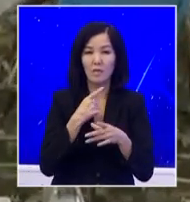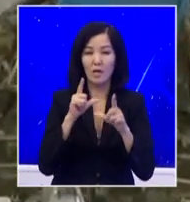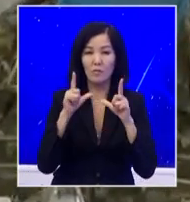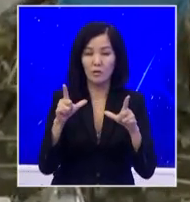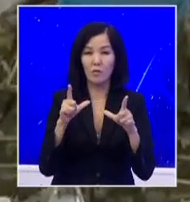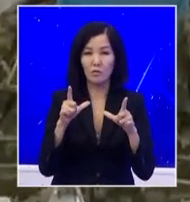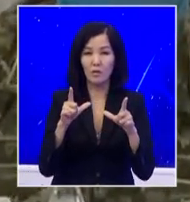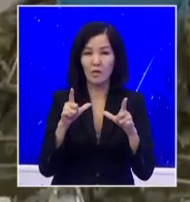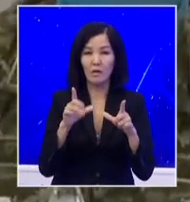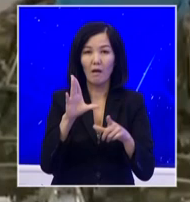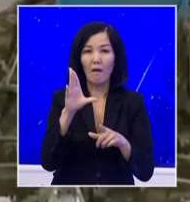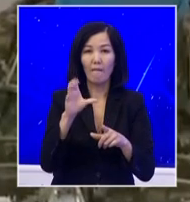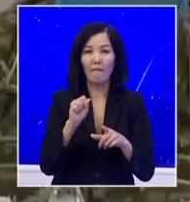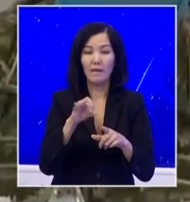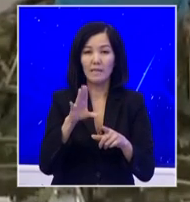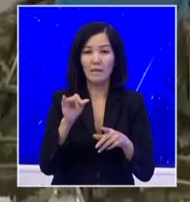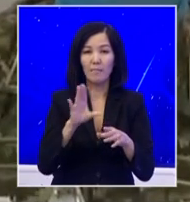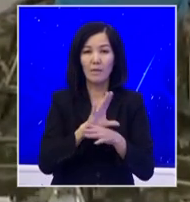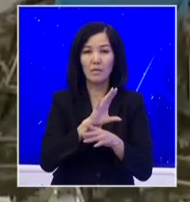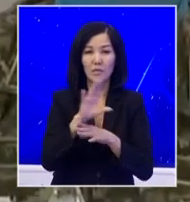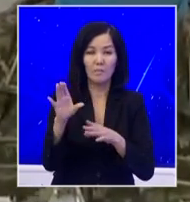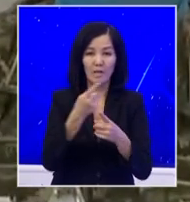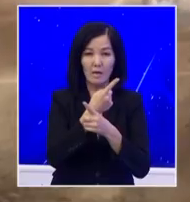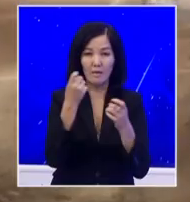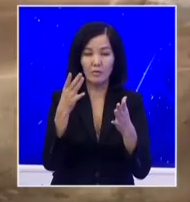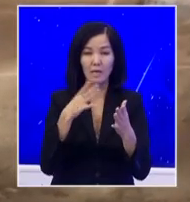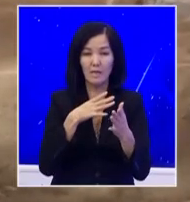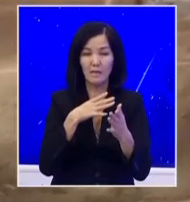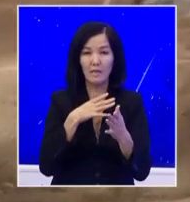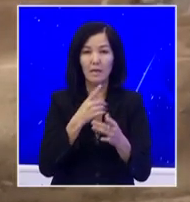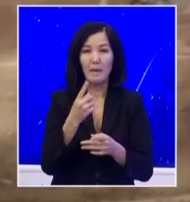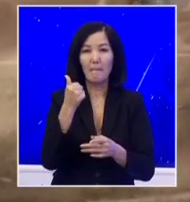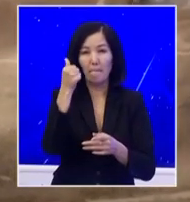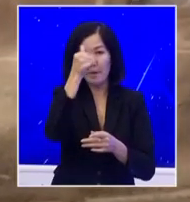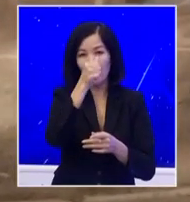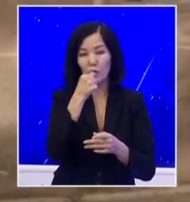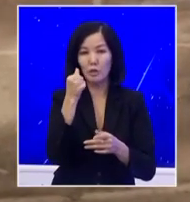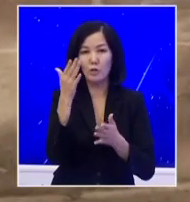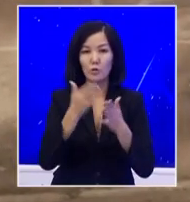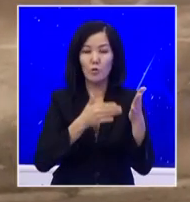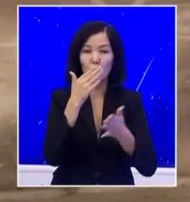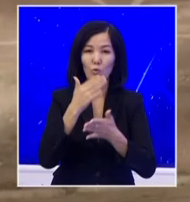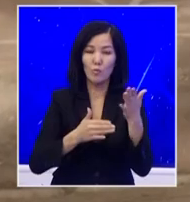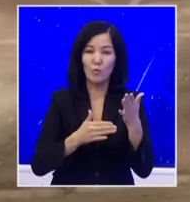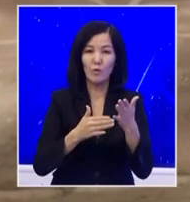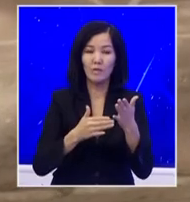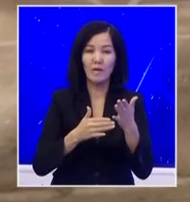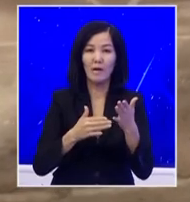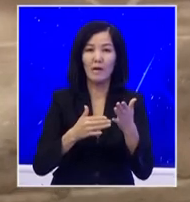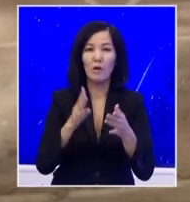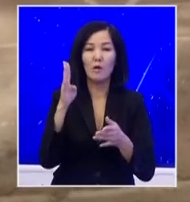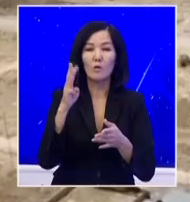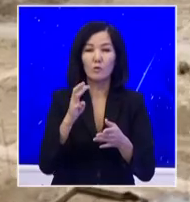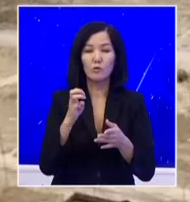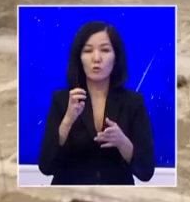арқылы, WhatsApp желісі арқылы барлығында хабарлама берілетін болады. Бір жыл бойы жою жөніндегі құрама отряд 300-ден астам